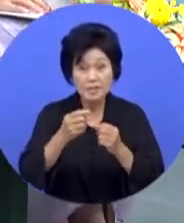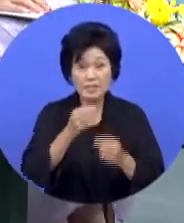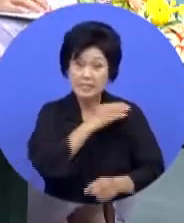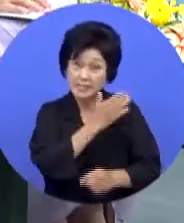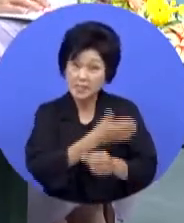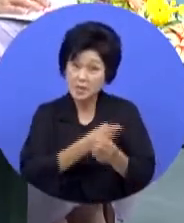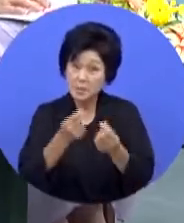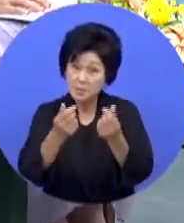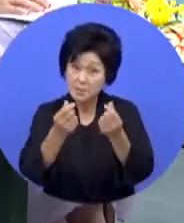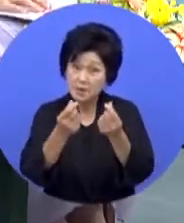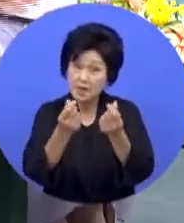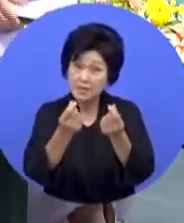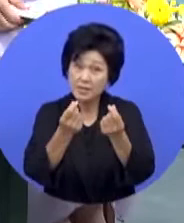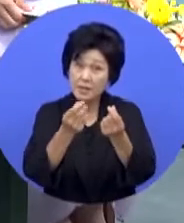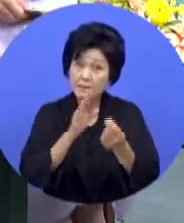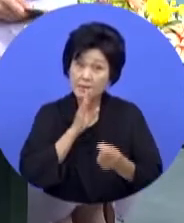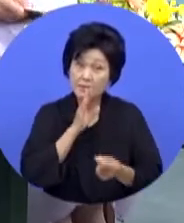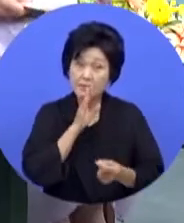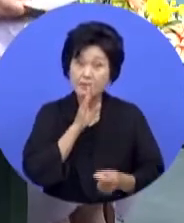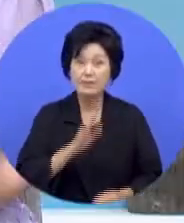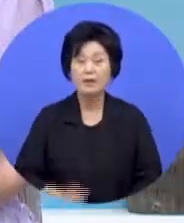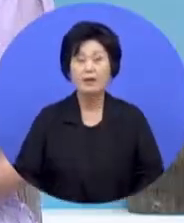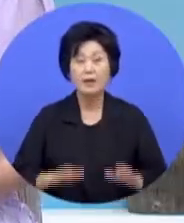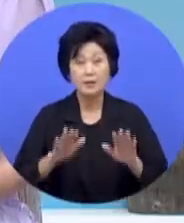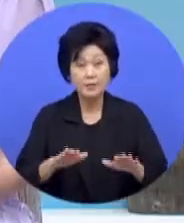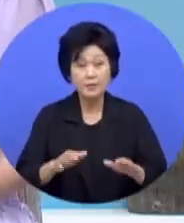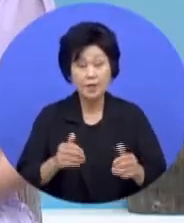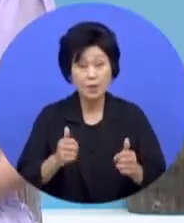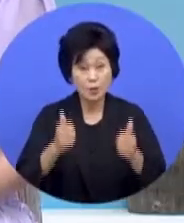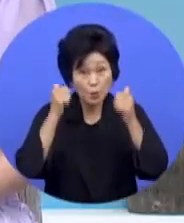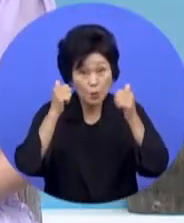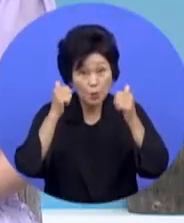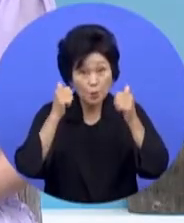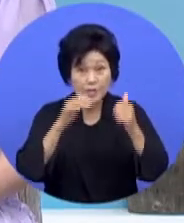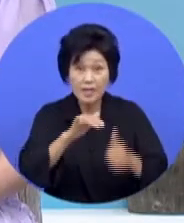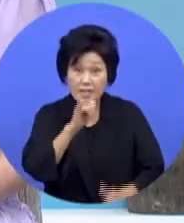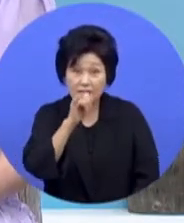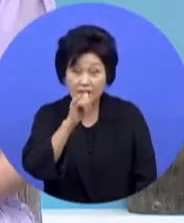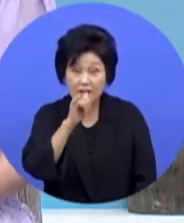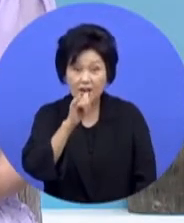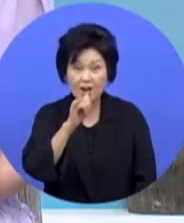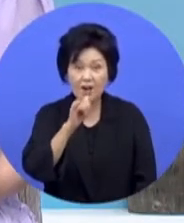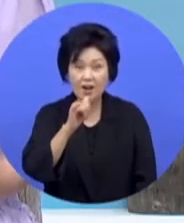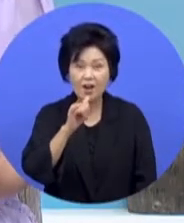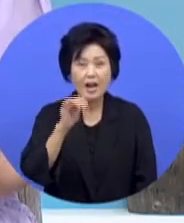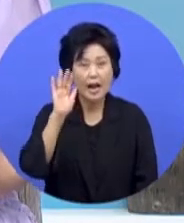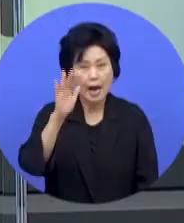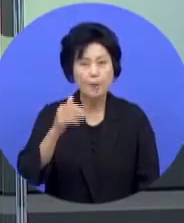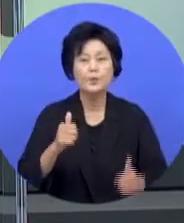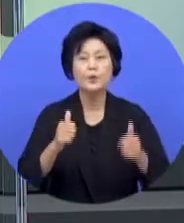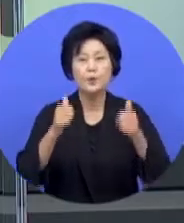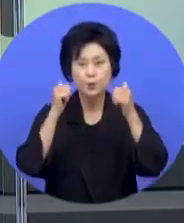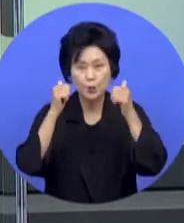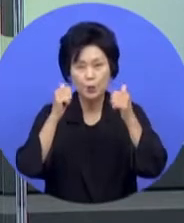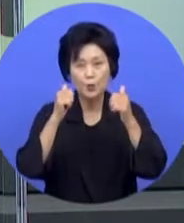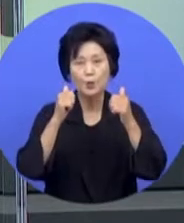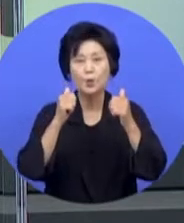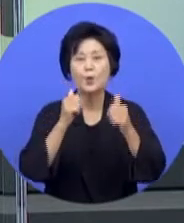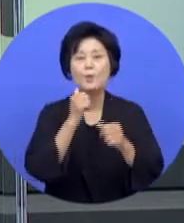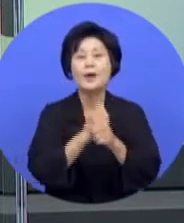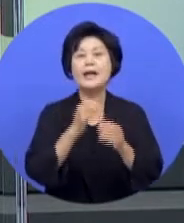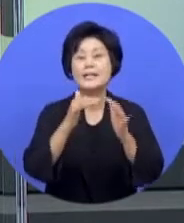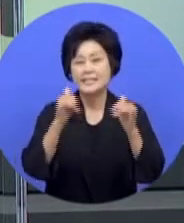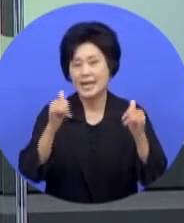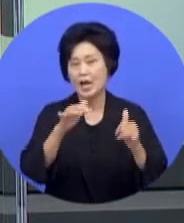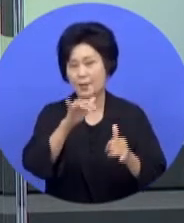거나 마찬가지거든요. 이번에 졸업생이 예. 배출이 됐습니까? 네, 이번에 이제 졸업 예정자가 있고요. 네. 아, 그래요? 예, 저희에서 이제 공부한